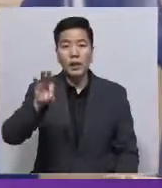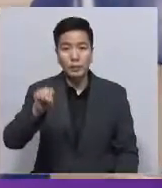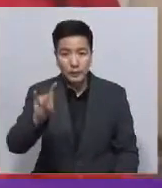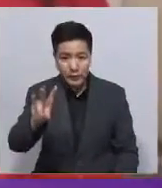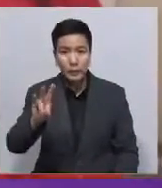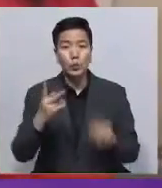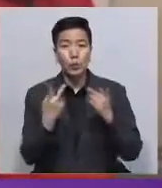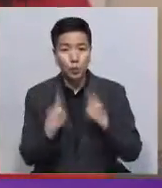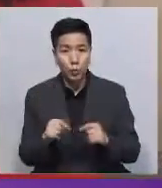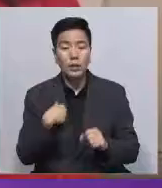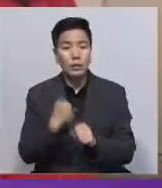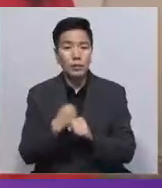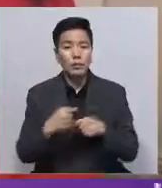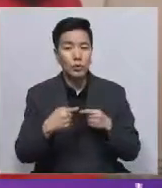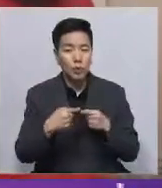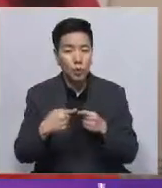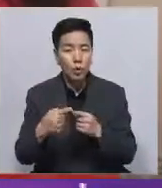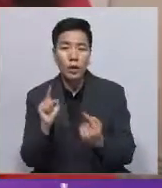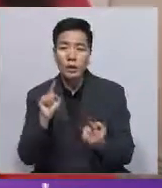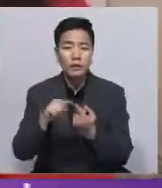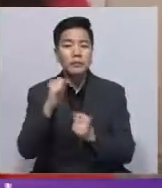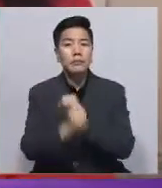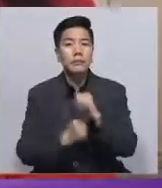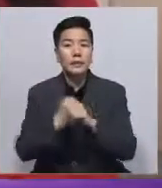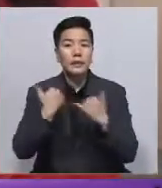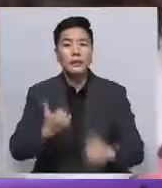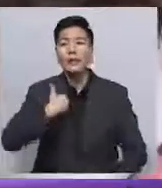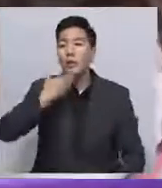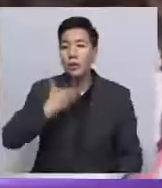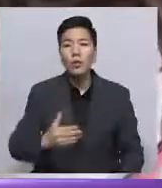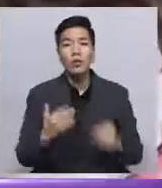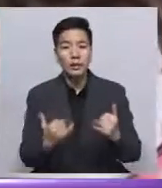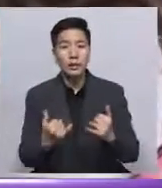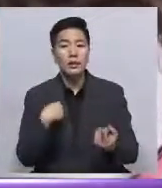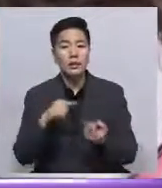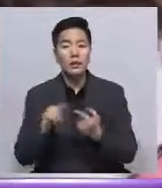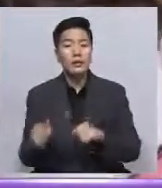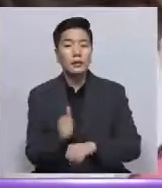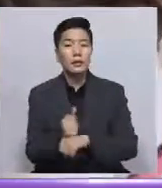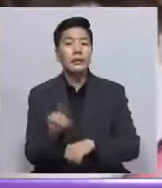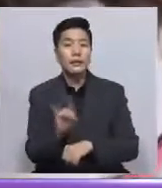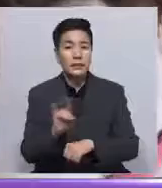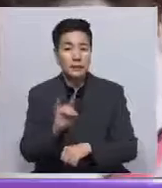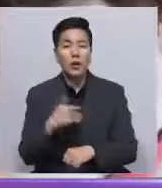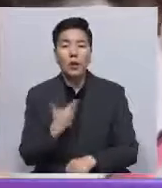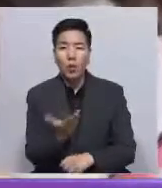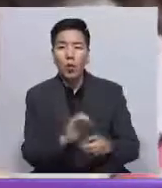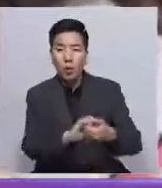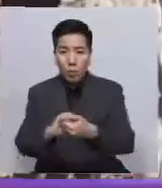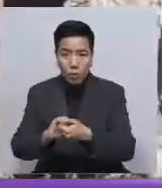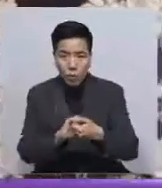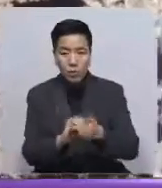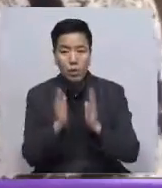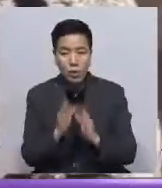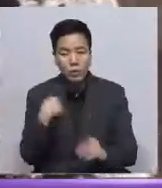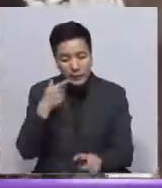111,297 ตัวและจะดำเนินการอย่างต่อเนื่องไปตลอดทั้งปีทั้งนี้อธิบดีกรมปศุสัตว์ยังขอความร่วมมือกับผู้ที่เลี้